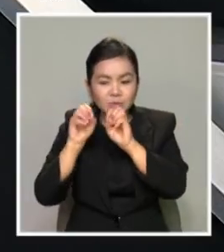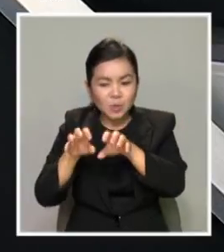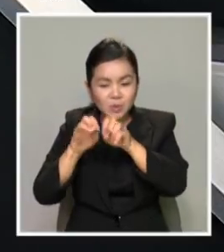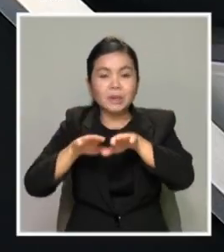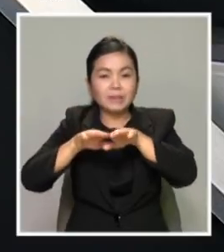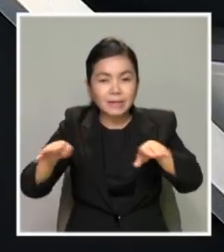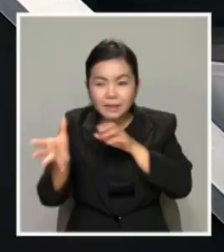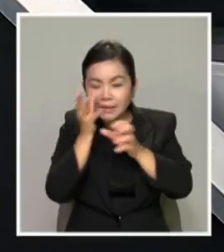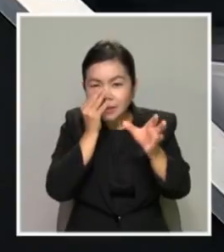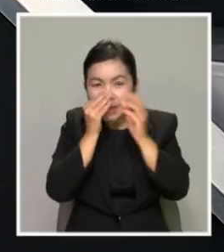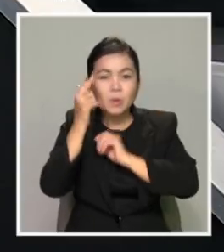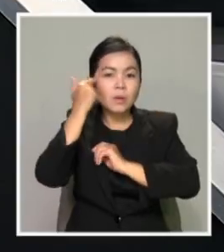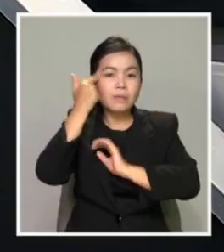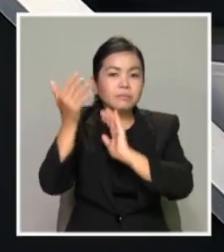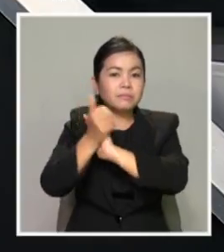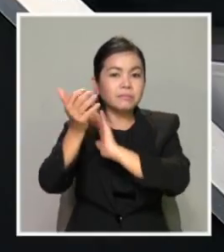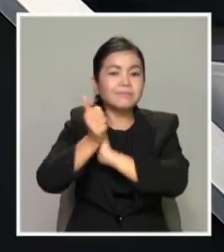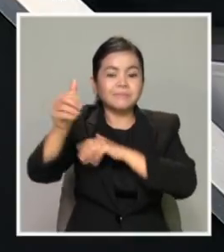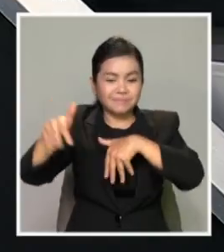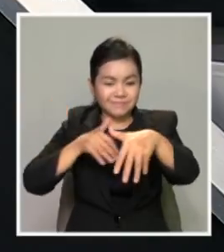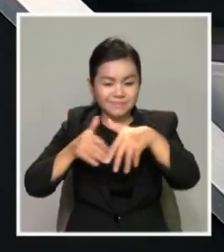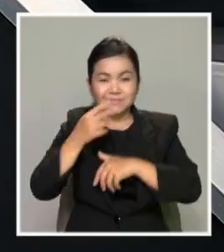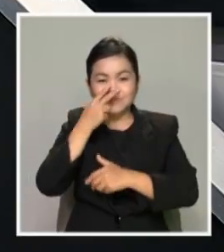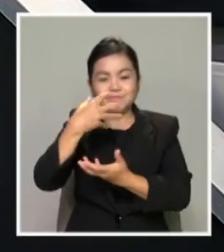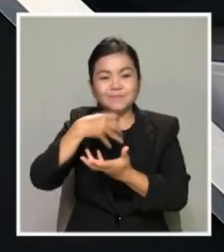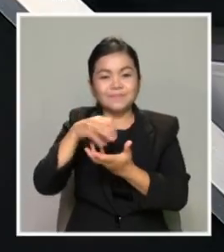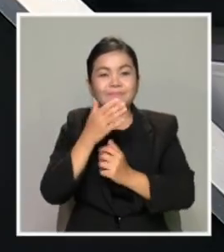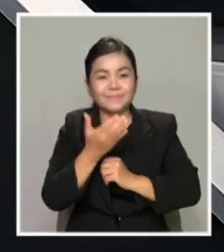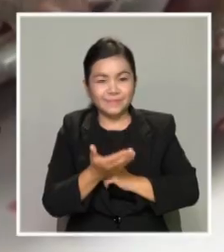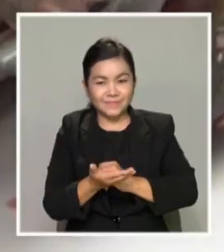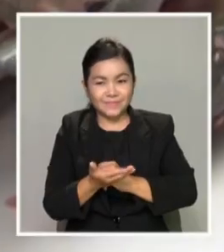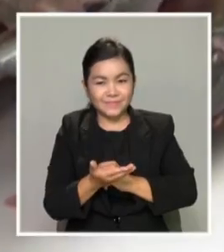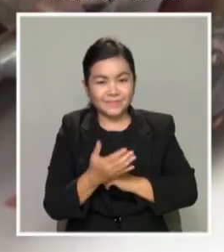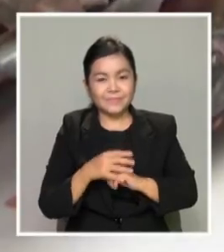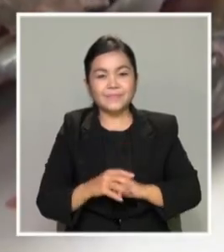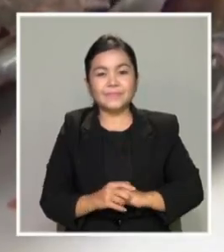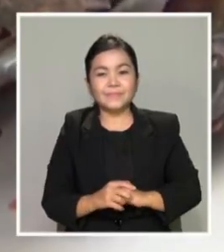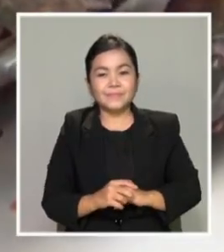นี้เป็นภูมิปัญญาของชาวบ้านที่นั่นติดตามจากรายงานค่ะ